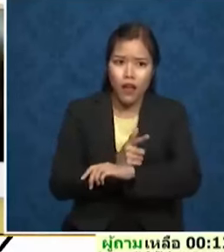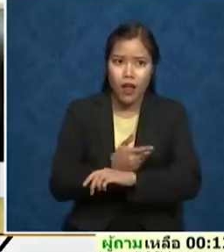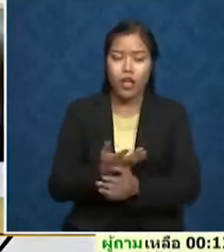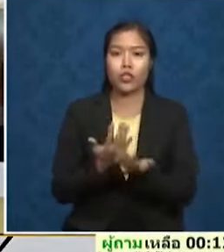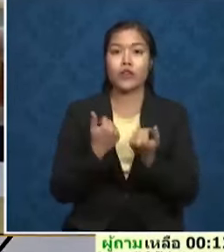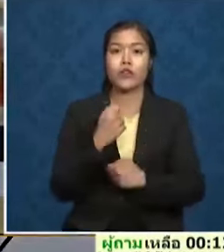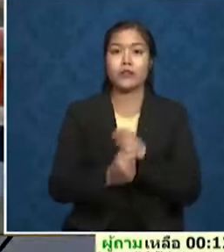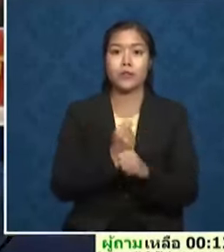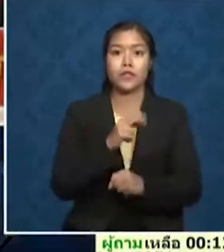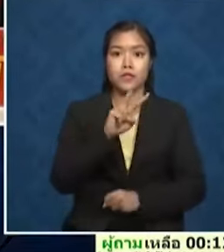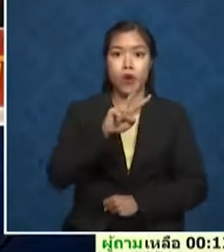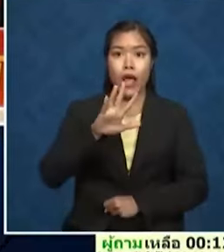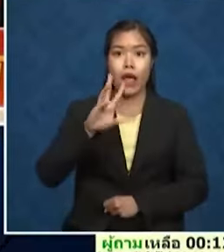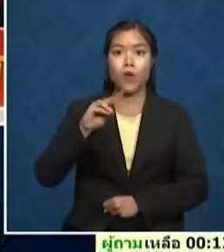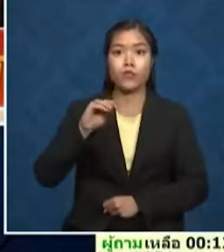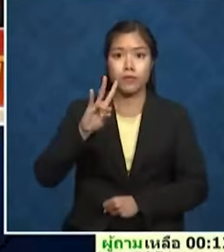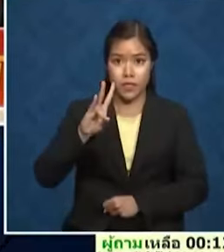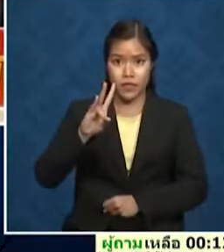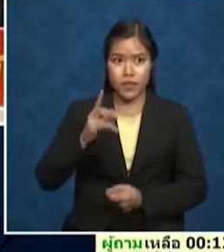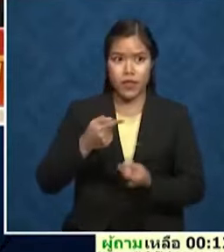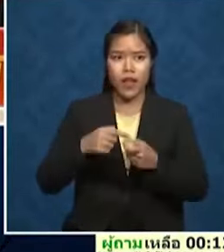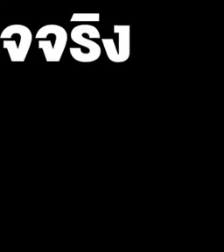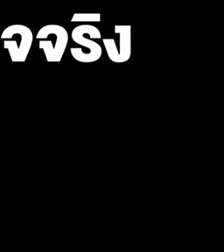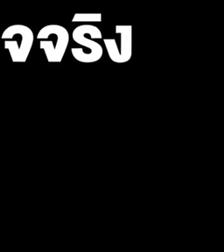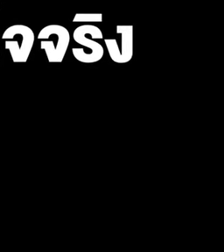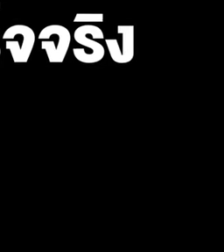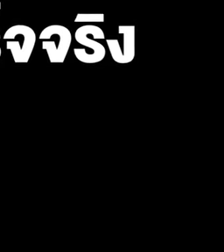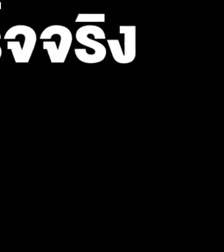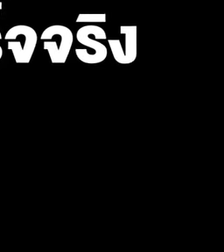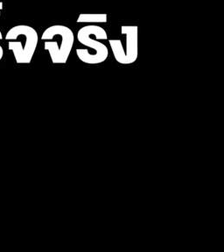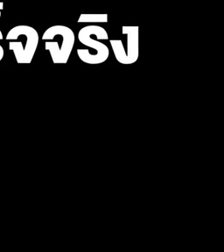พ.ศ. 2567แล้วการก่อสร้างก็ยังไม่แล้วเสร็จสมบูรณ์